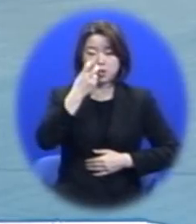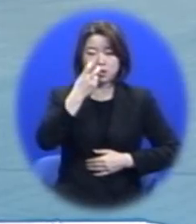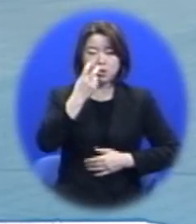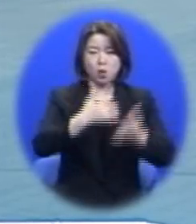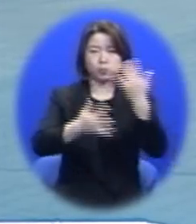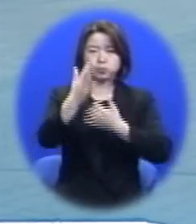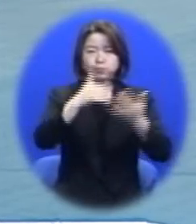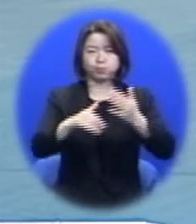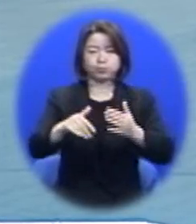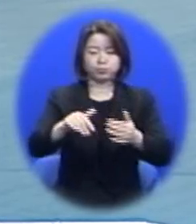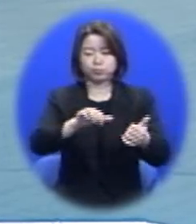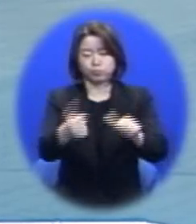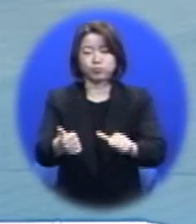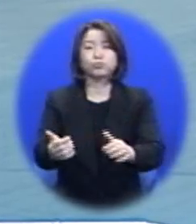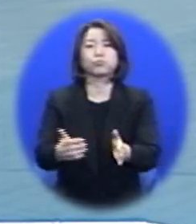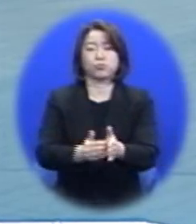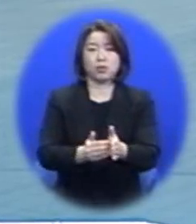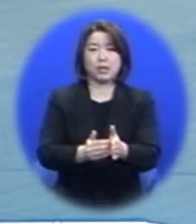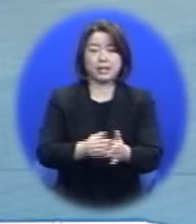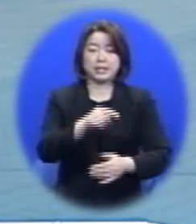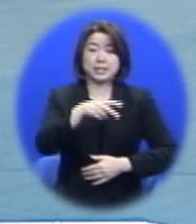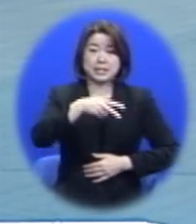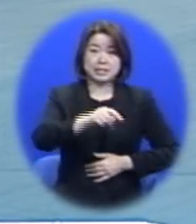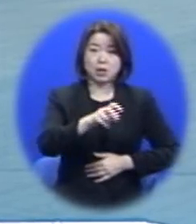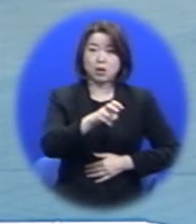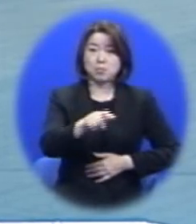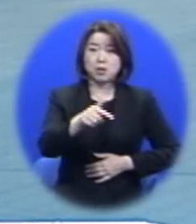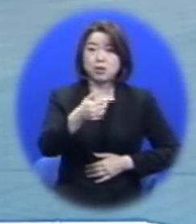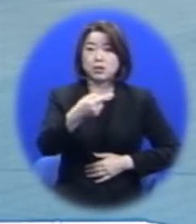당합니다. 그게 서머나 교회